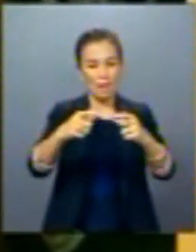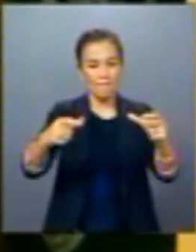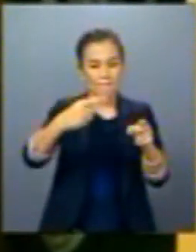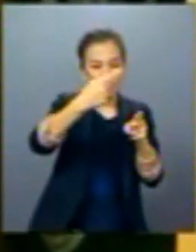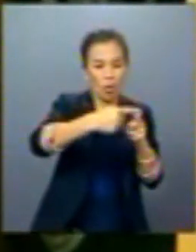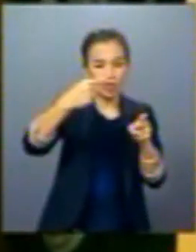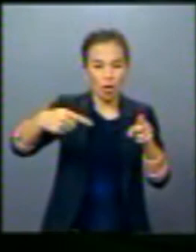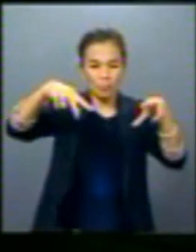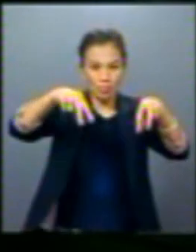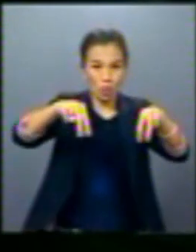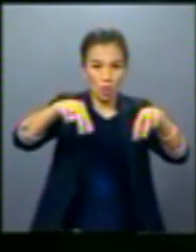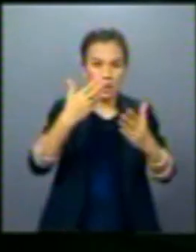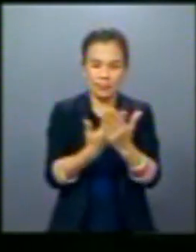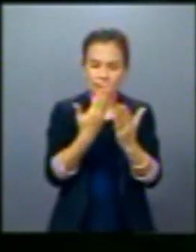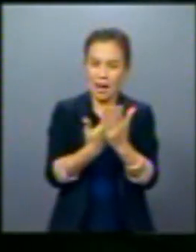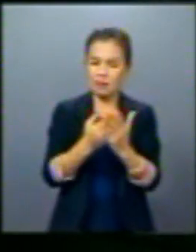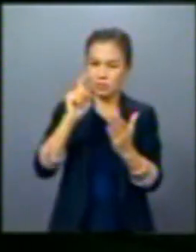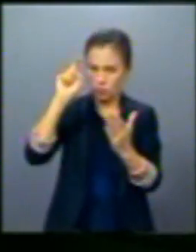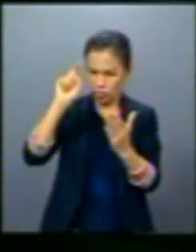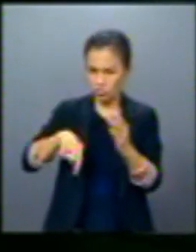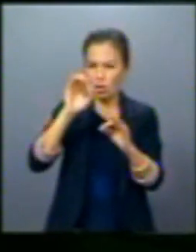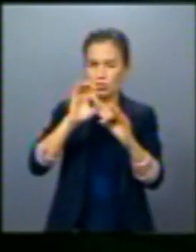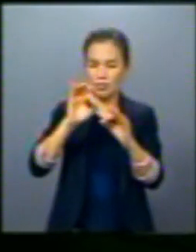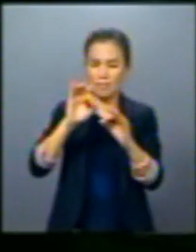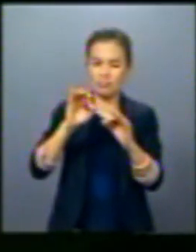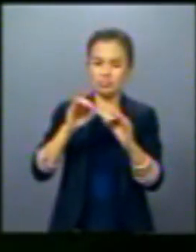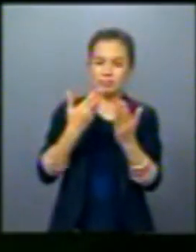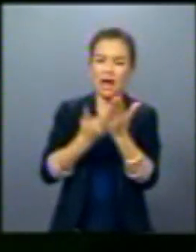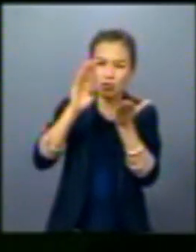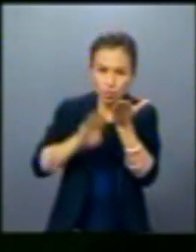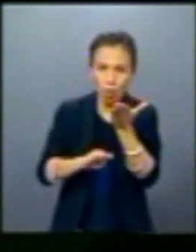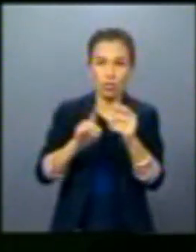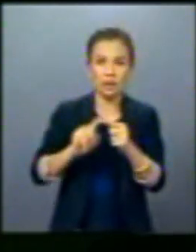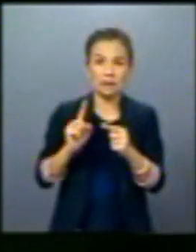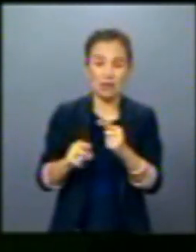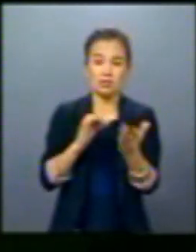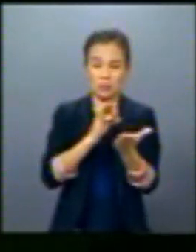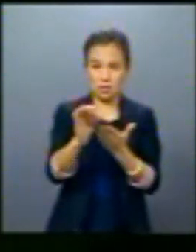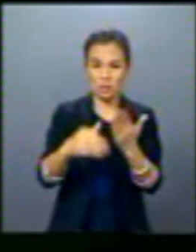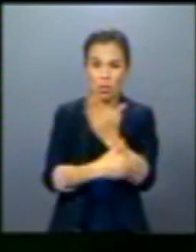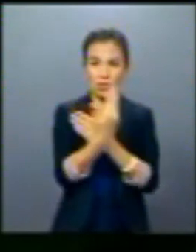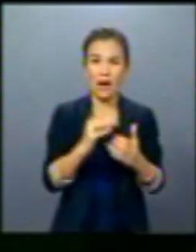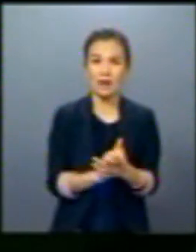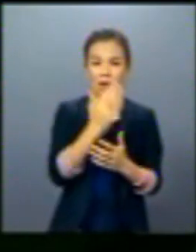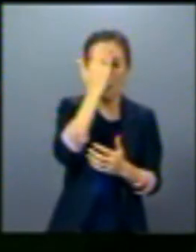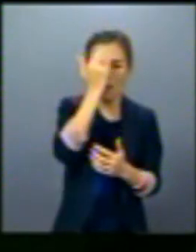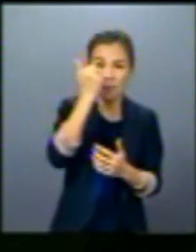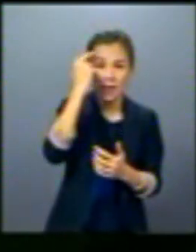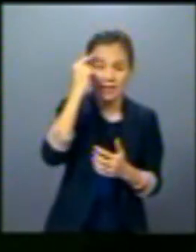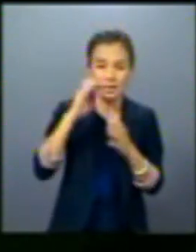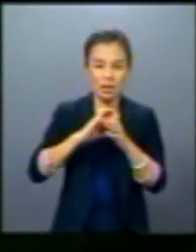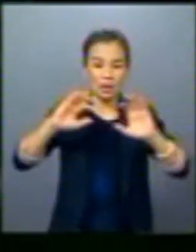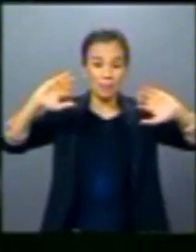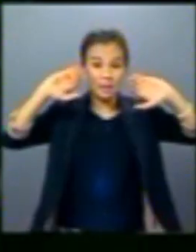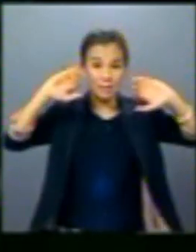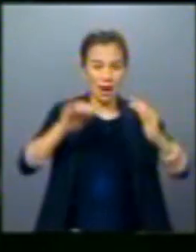งซึ่งนี่เป็นเพียงในระยะเริ่มต้นของการสนับสนุนการส่งเสริมรถยนต์ไฟฟ้านะคะเพราะว่ายังไม่มีใครรับรองได้ว่าแพ็กเกจที่รัฐบาล